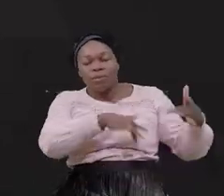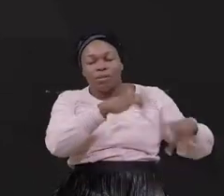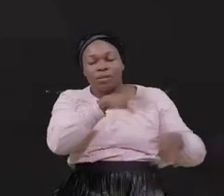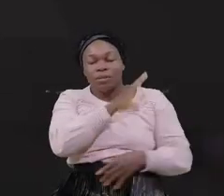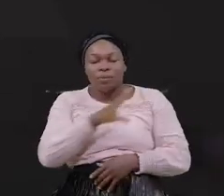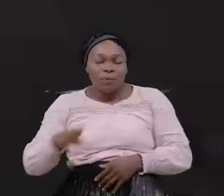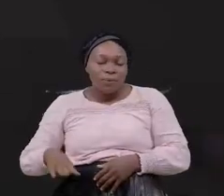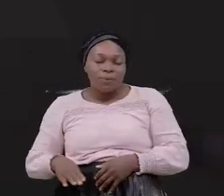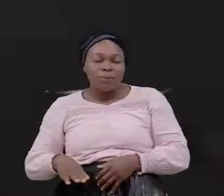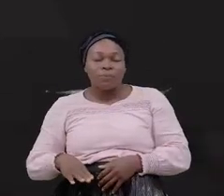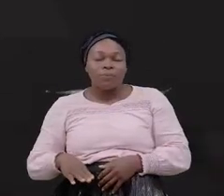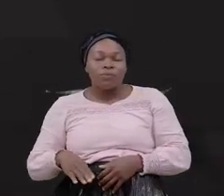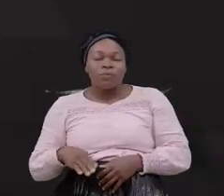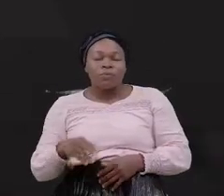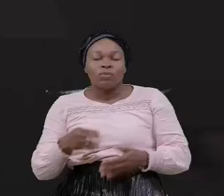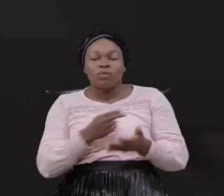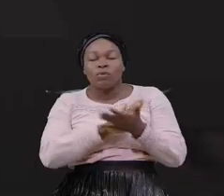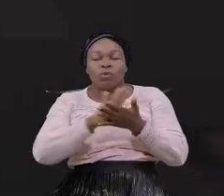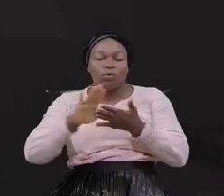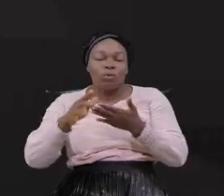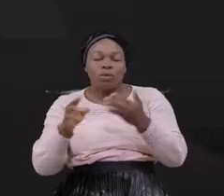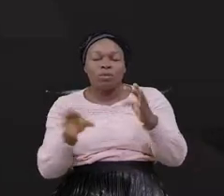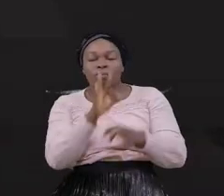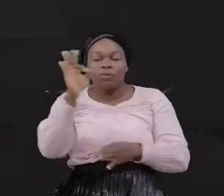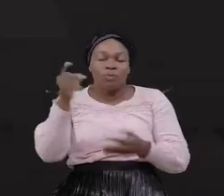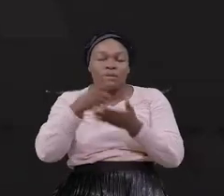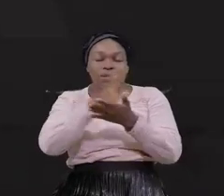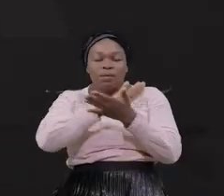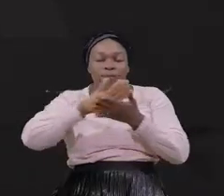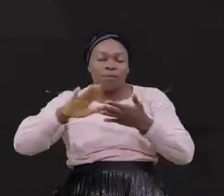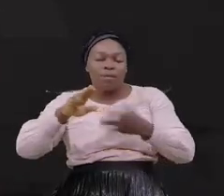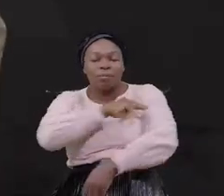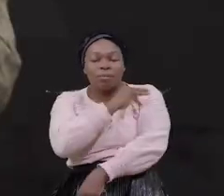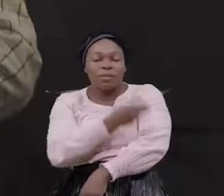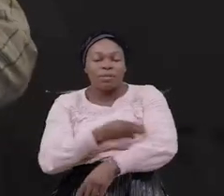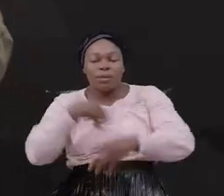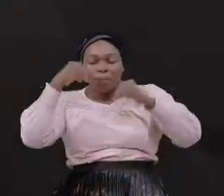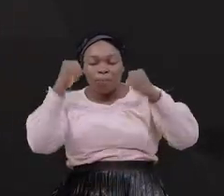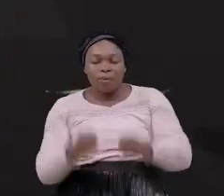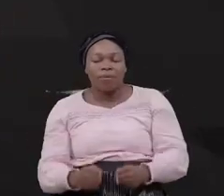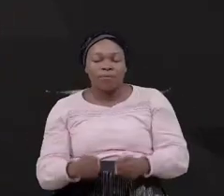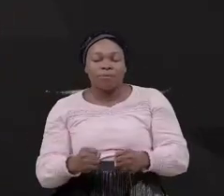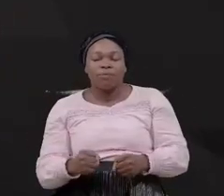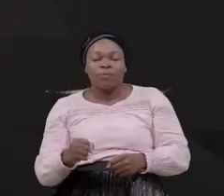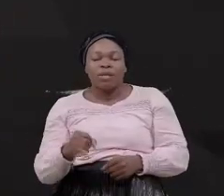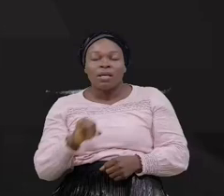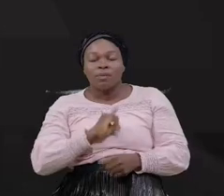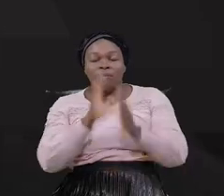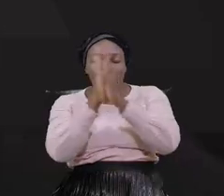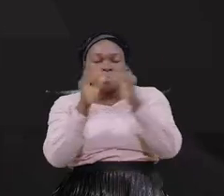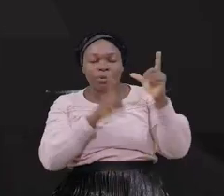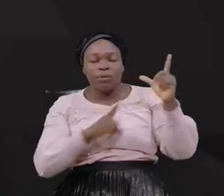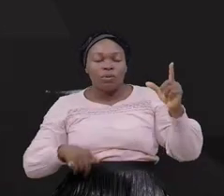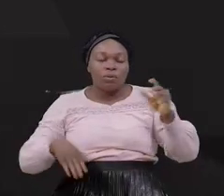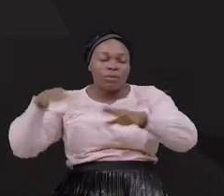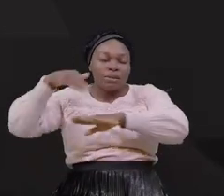sympathique, le Saint-Esprit divin, puissant et fort. Je prie, Seigneur, que tu